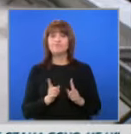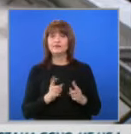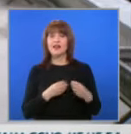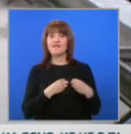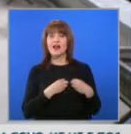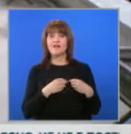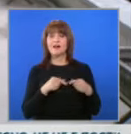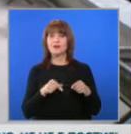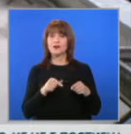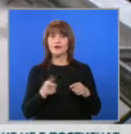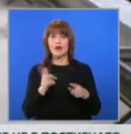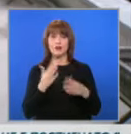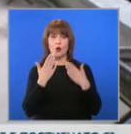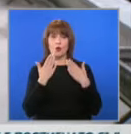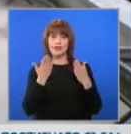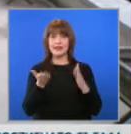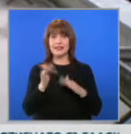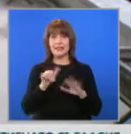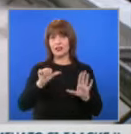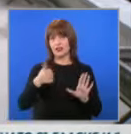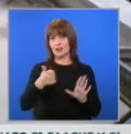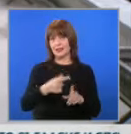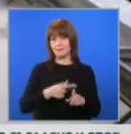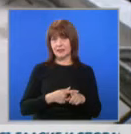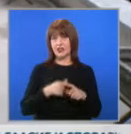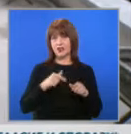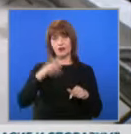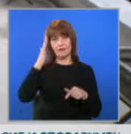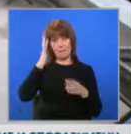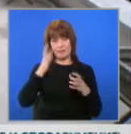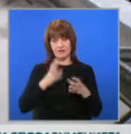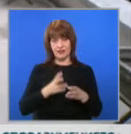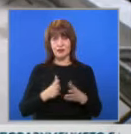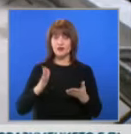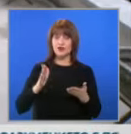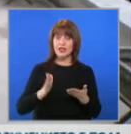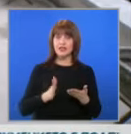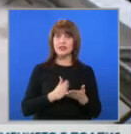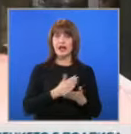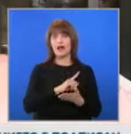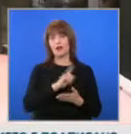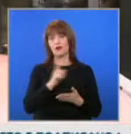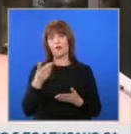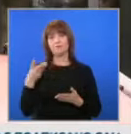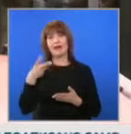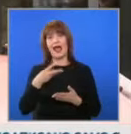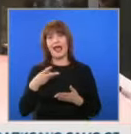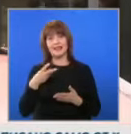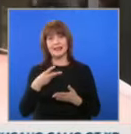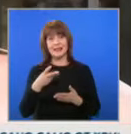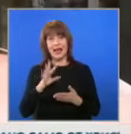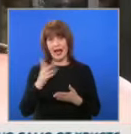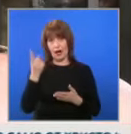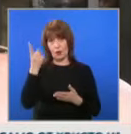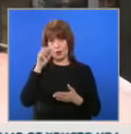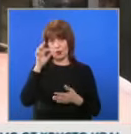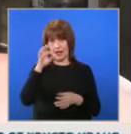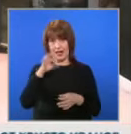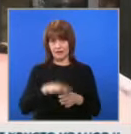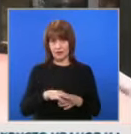че тази формация ще оцелее следващите 6 месеца, както не вярваме, че това правителство ще изкара най-много до есента. Ако те утре гласуват